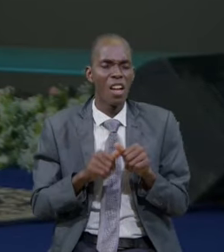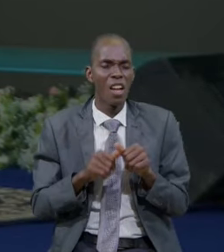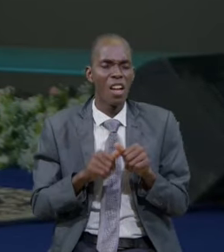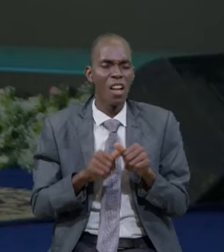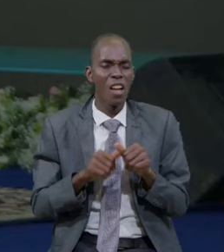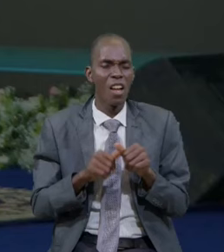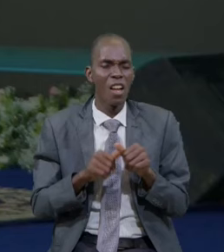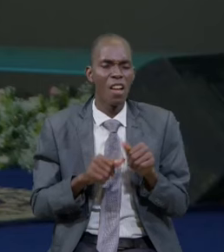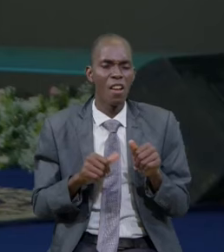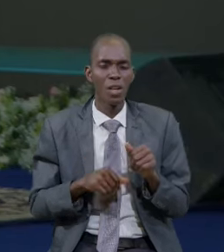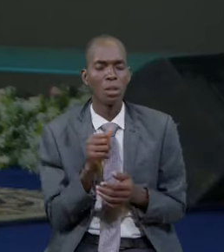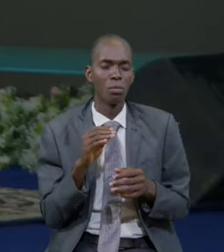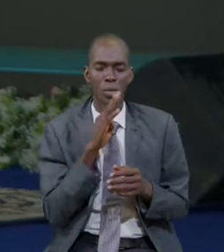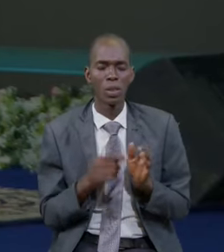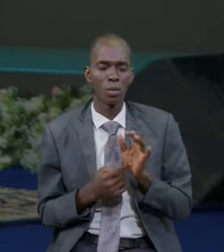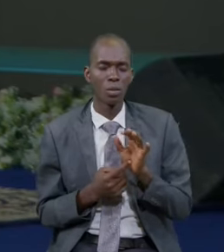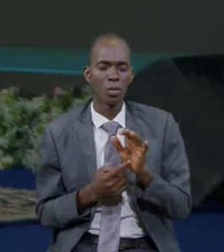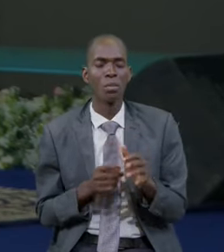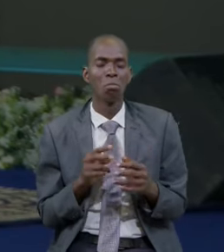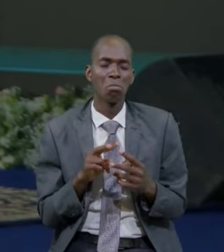Et il